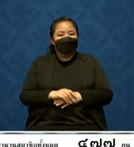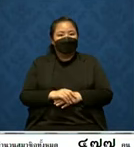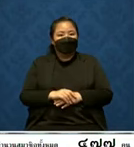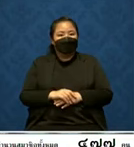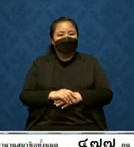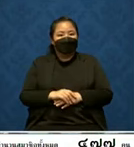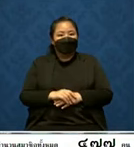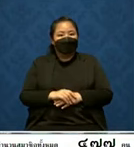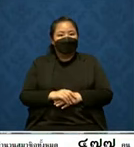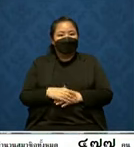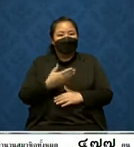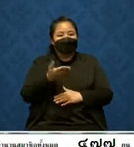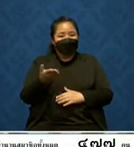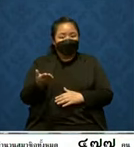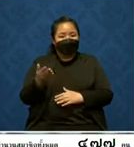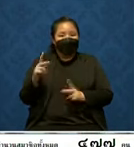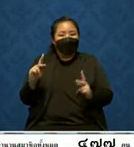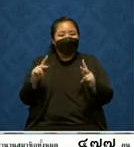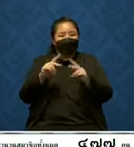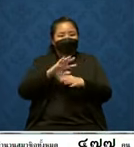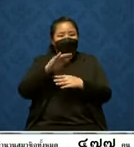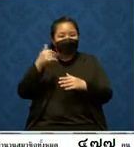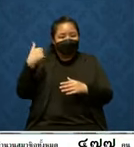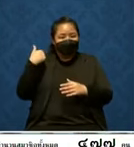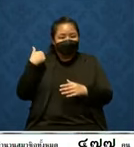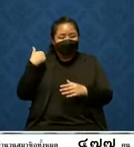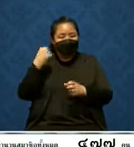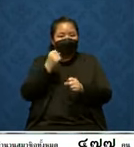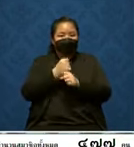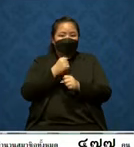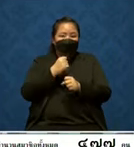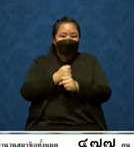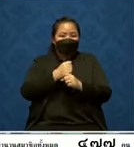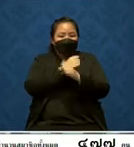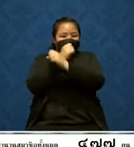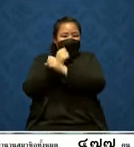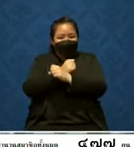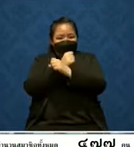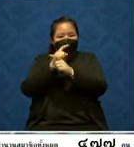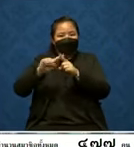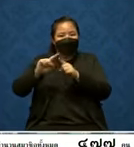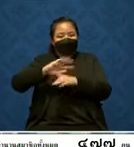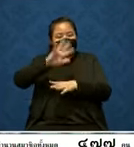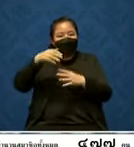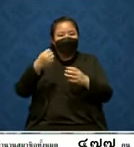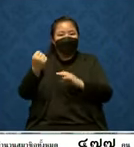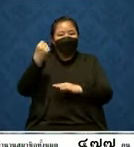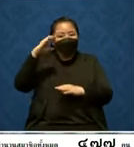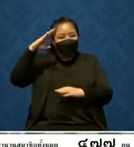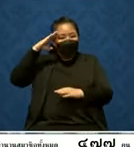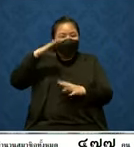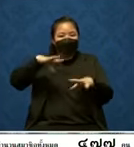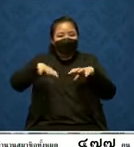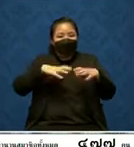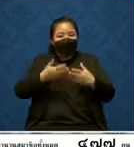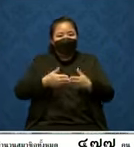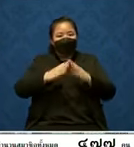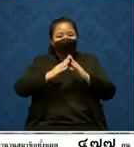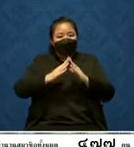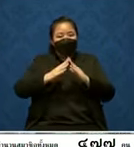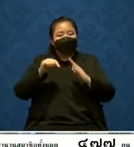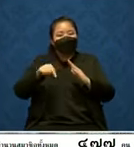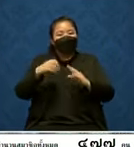ซึ่งกระทรวงกลาโหมนั้นยังมีศูนย์อำนวยการสร้างอาวุธศูนย์การอุตสาหกรรมป้องกันประเทศและพลังงานทหารที่ถูกจัดตั้งขึ้นมาโดย